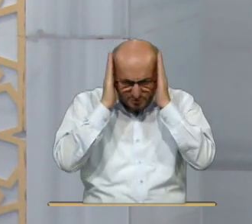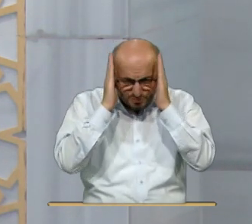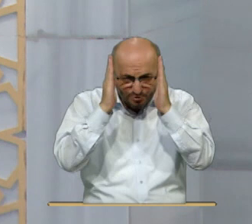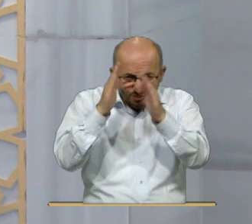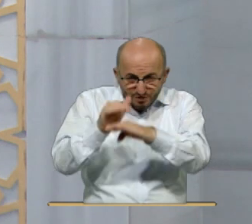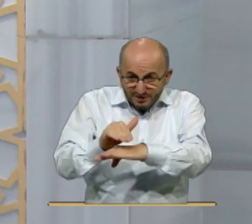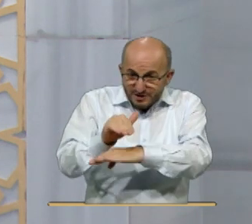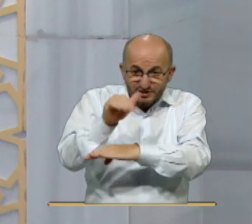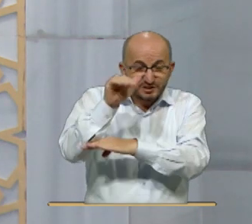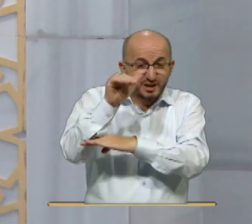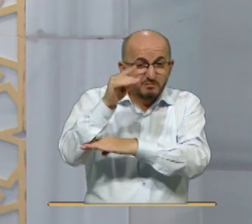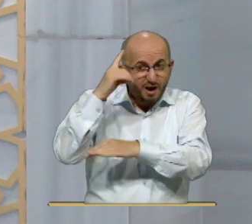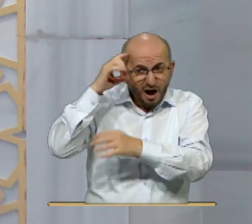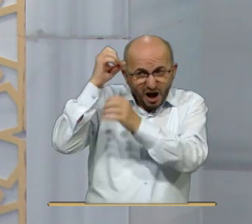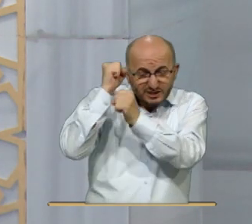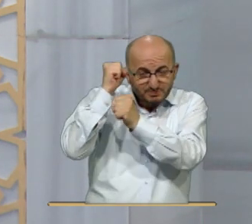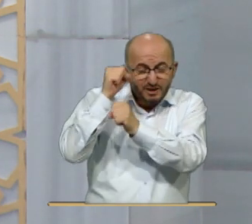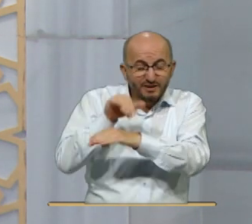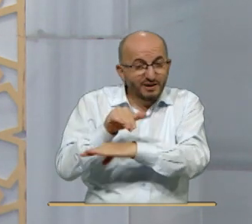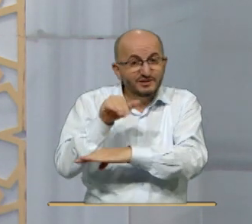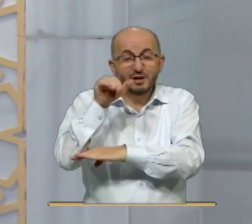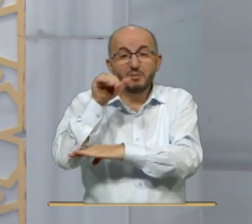yaşamayı, ezbere yaşamayı,